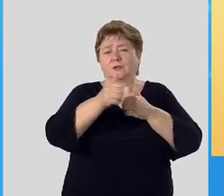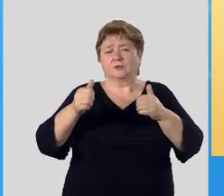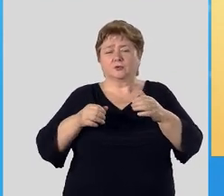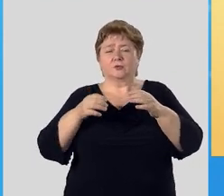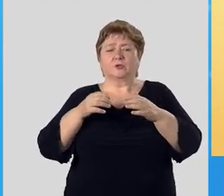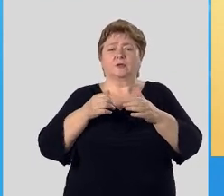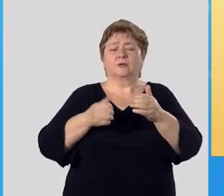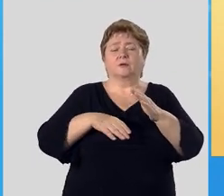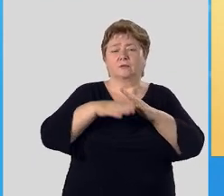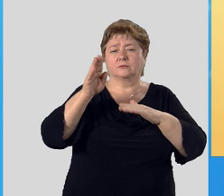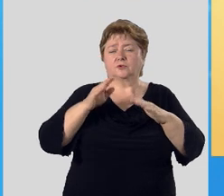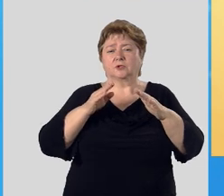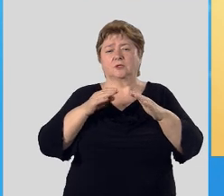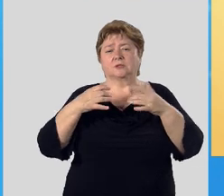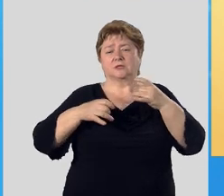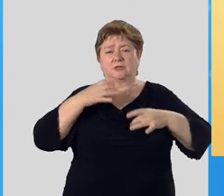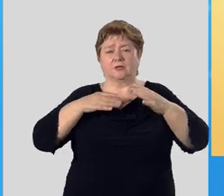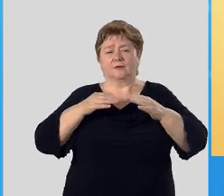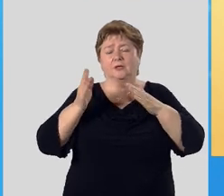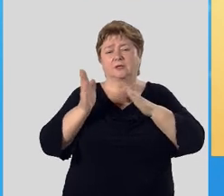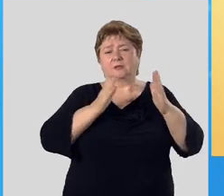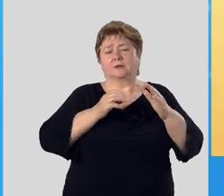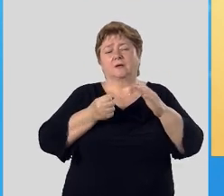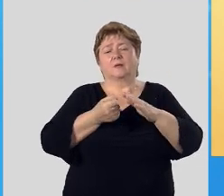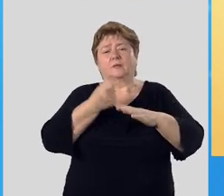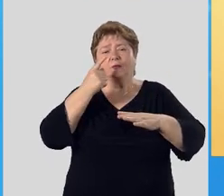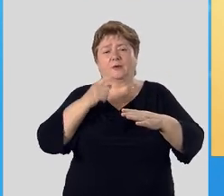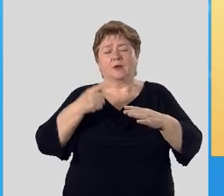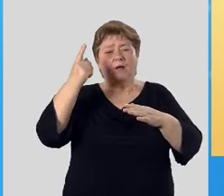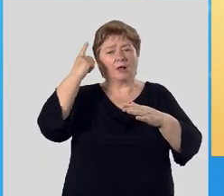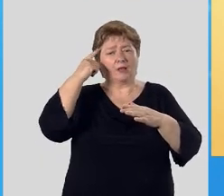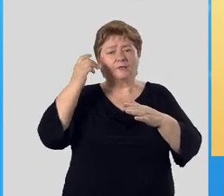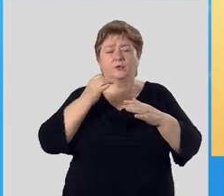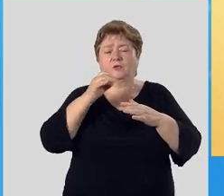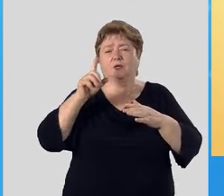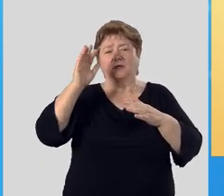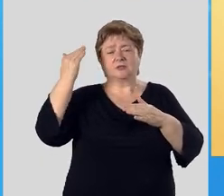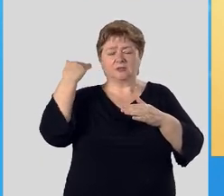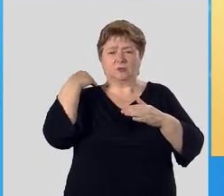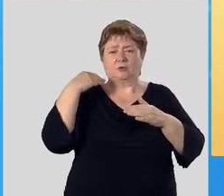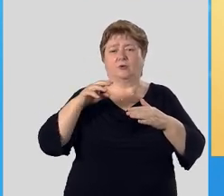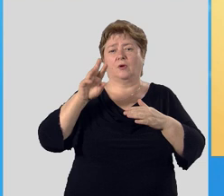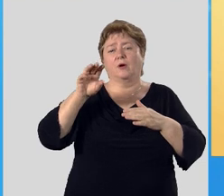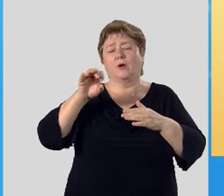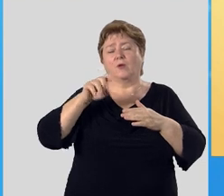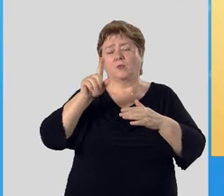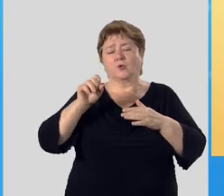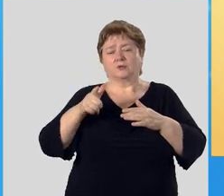центральная нервная система образуется головной и спинной мозг